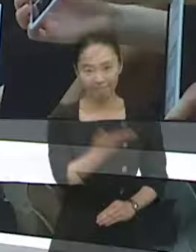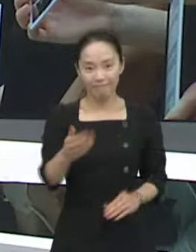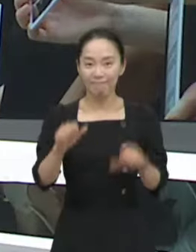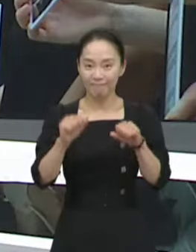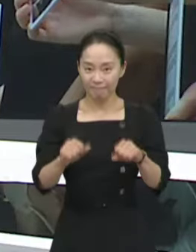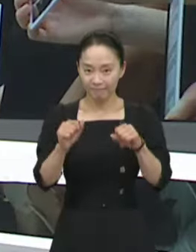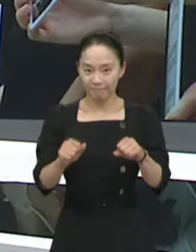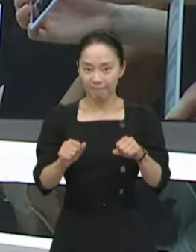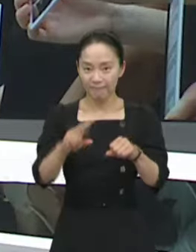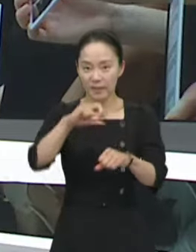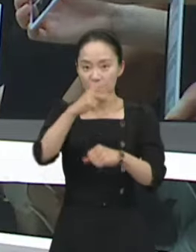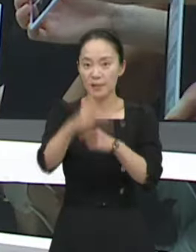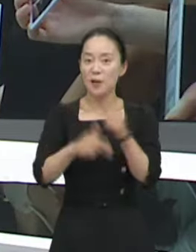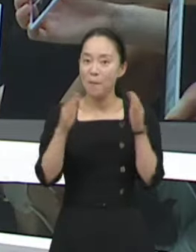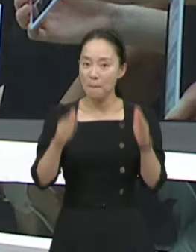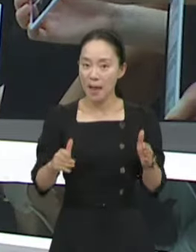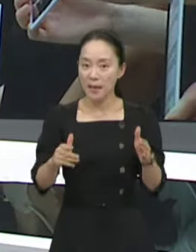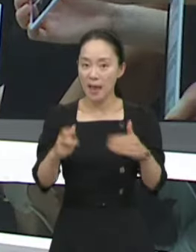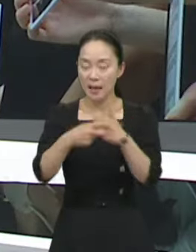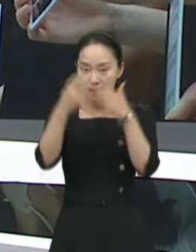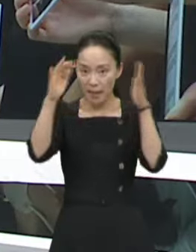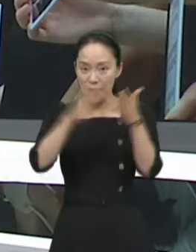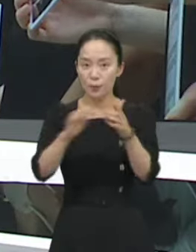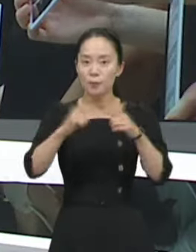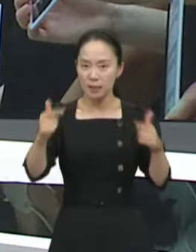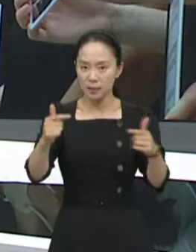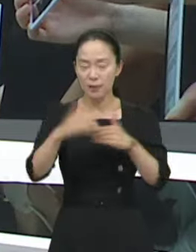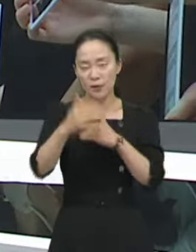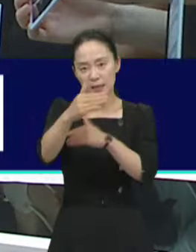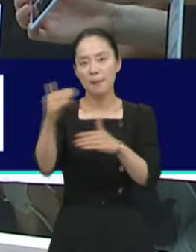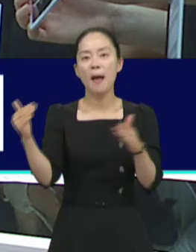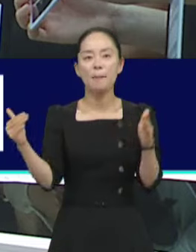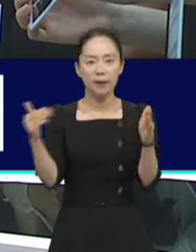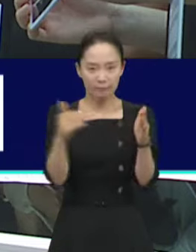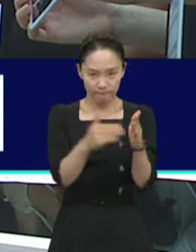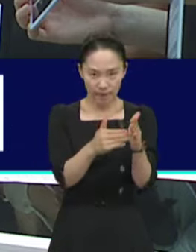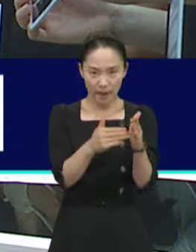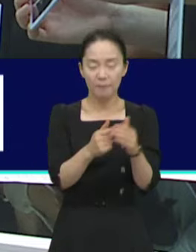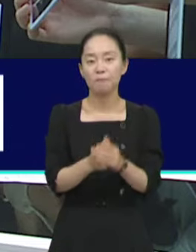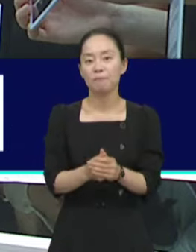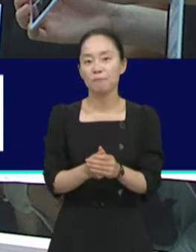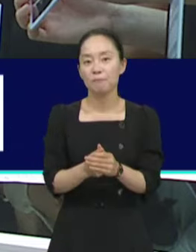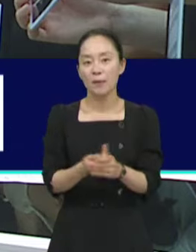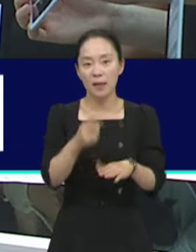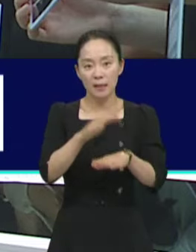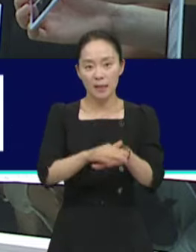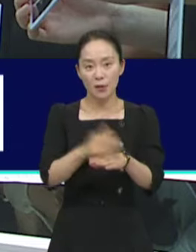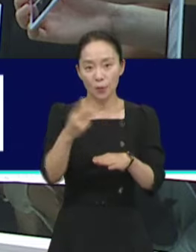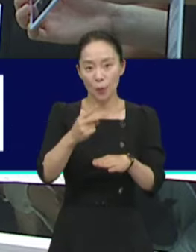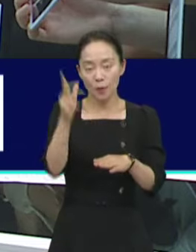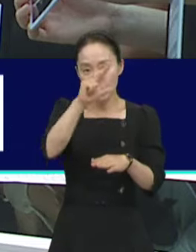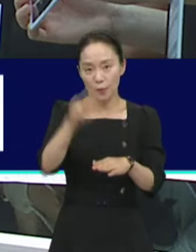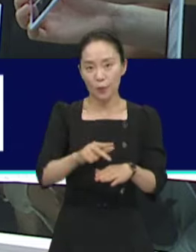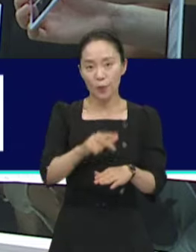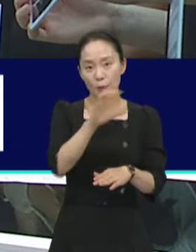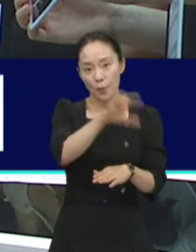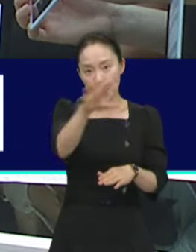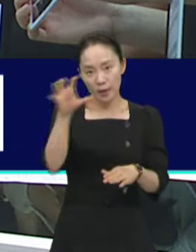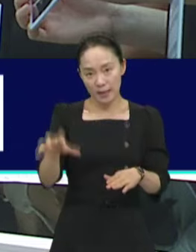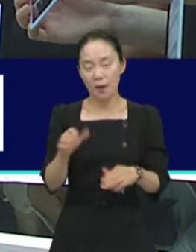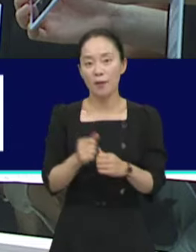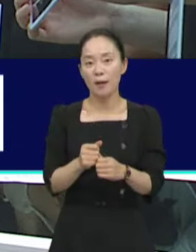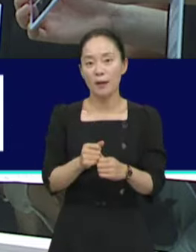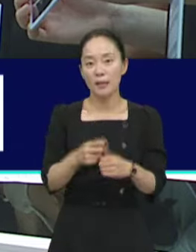여러분 안녕하십니까? 27년 만에 의대 증원 절차가 마무리 수순에 들어간 가운데 대전을 비롯한 전국 주요